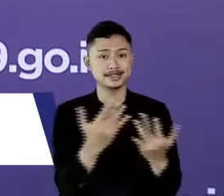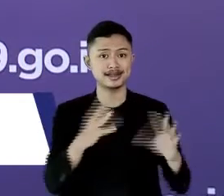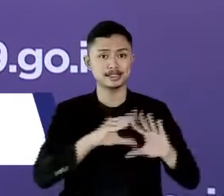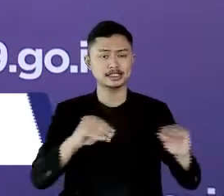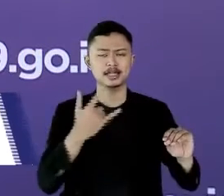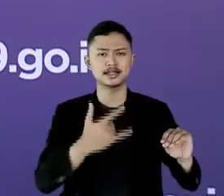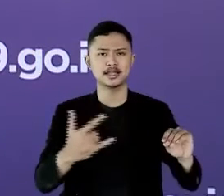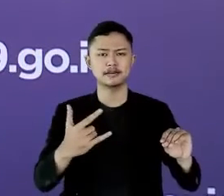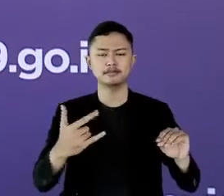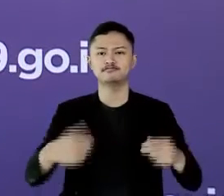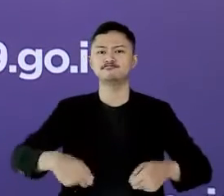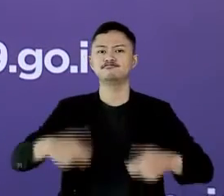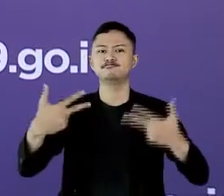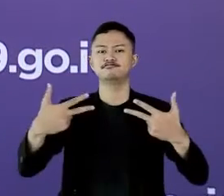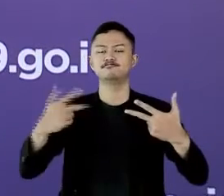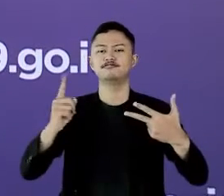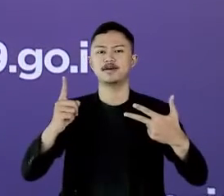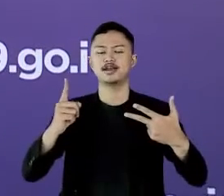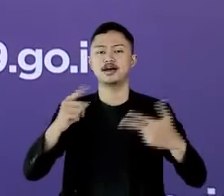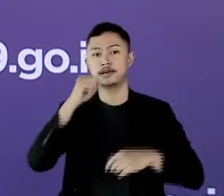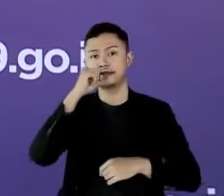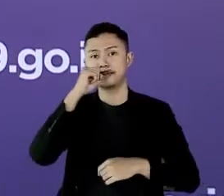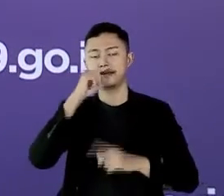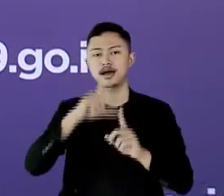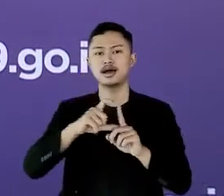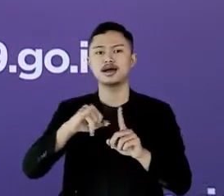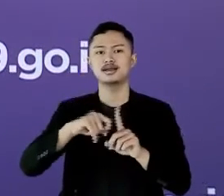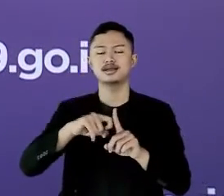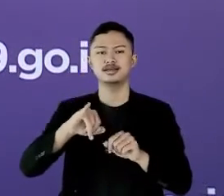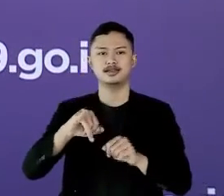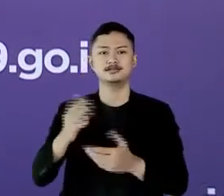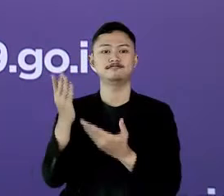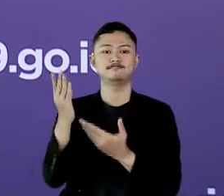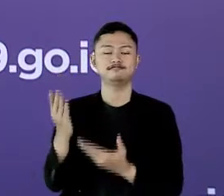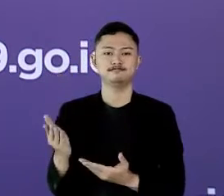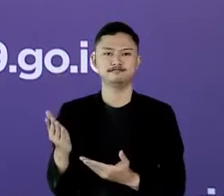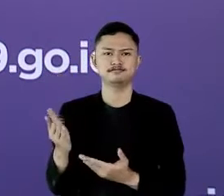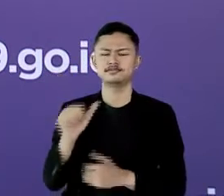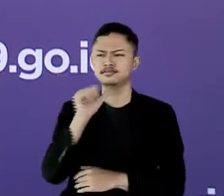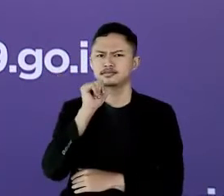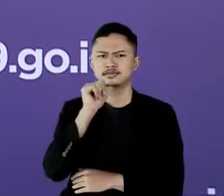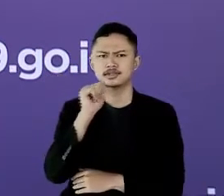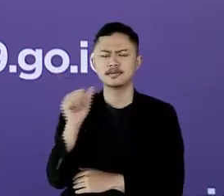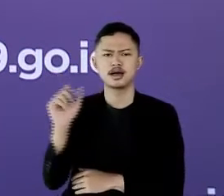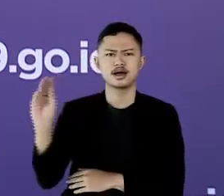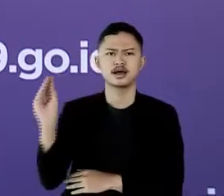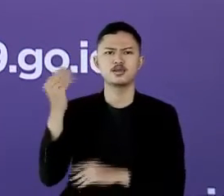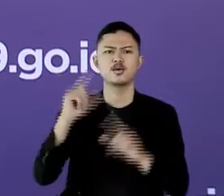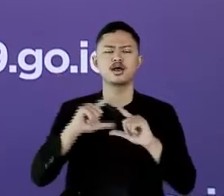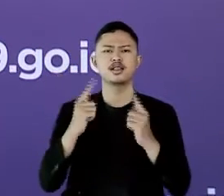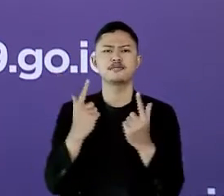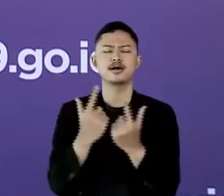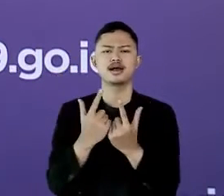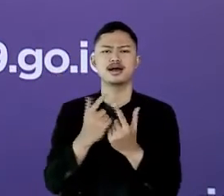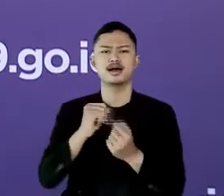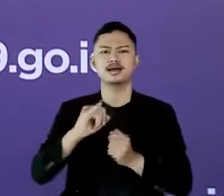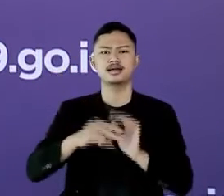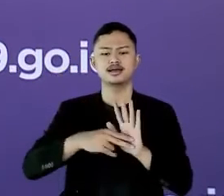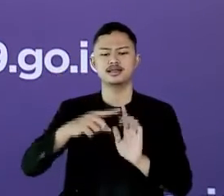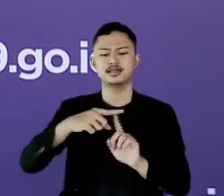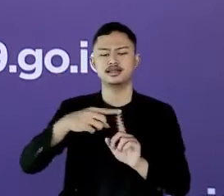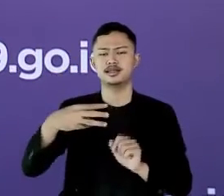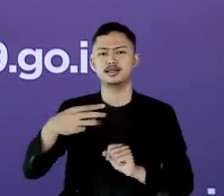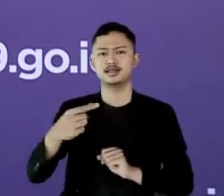terhubung melalui video conference narasumber yang pertama, Bapak Diki Pelopesi, PhD. Beliau adalah Ketua Laboratorium Intervensi Sosial dan